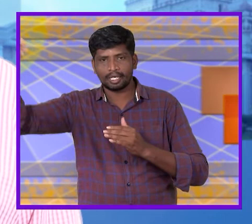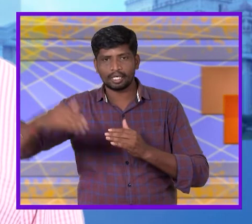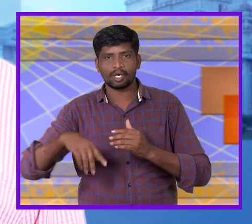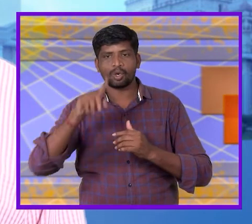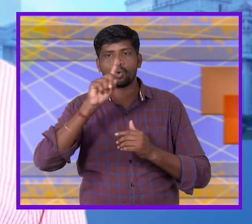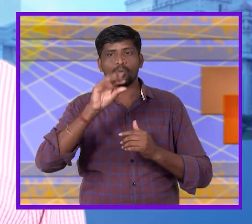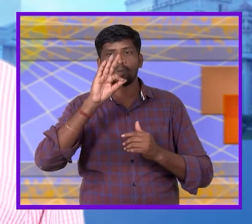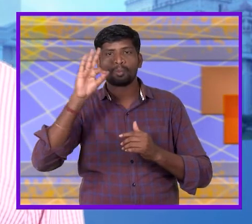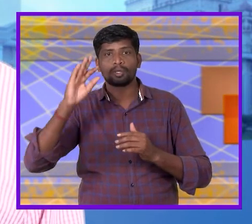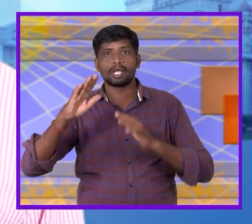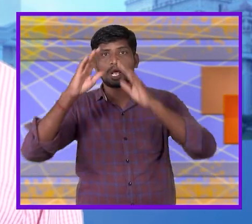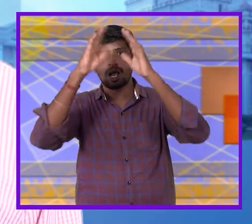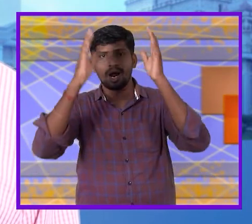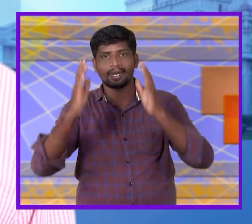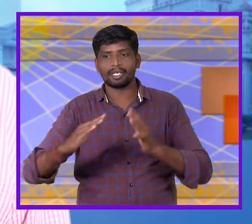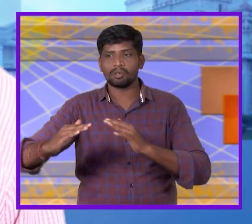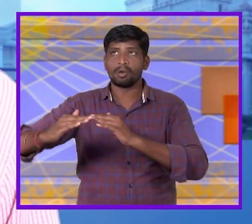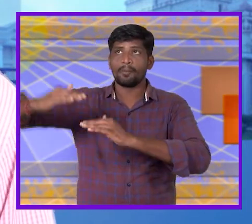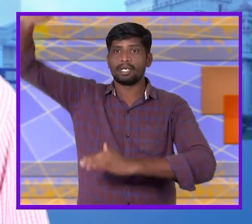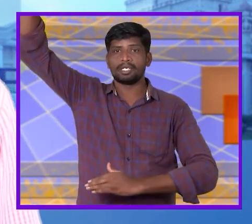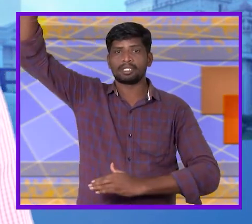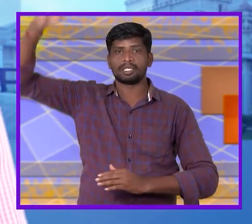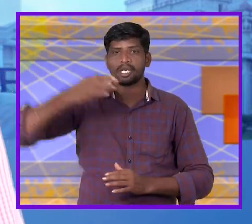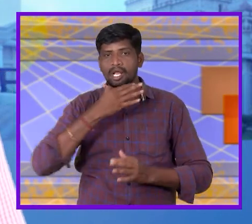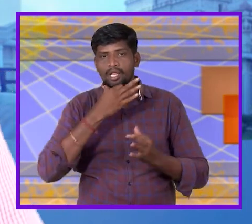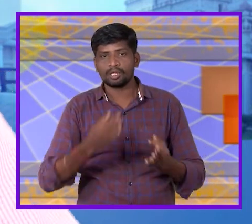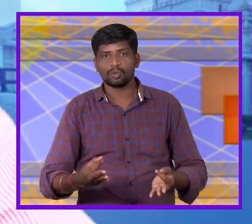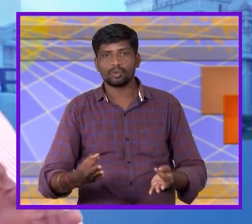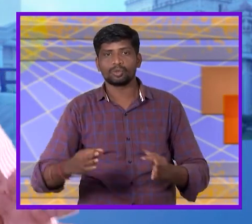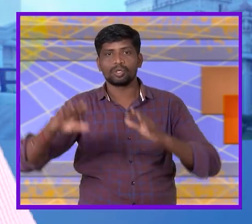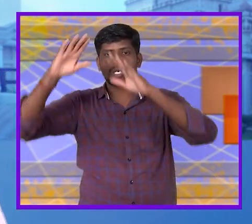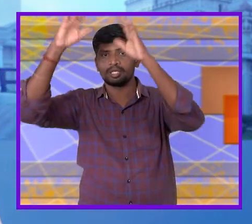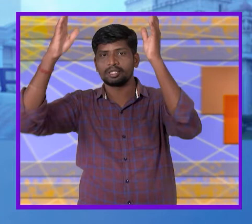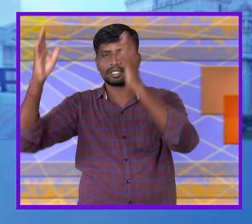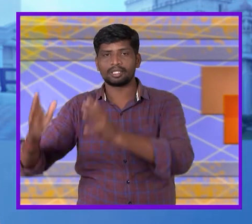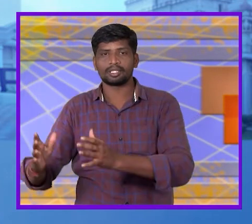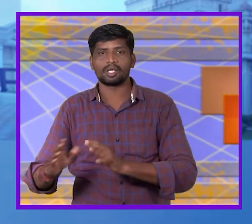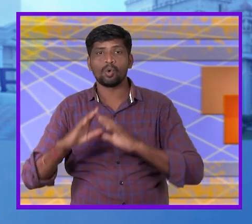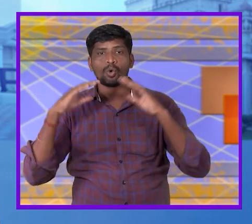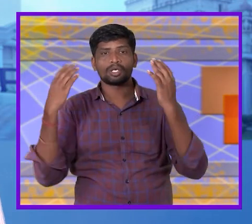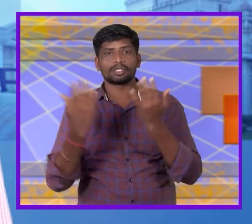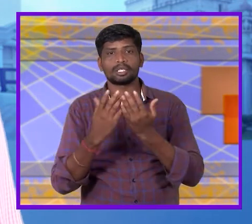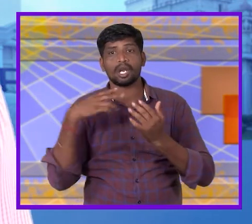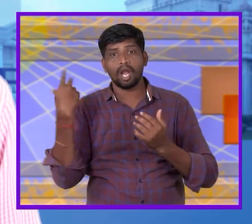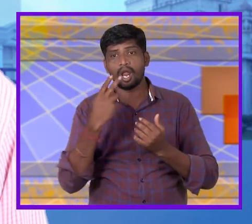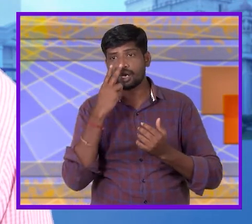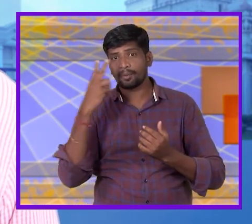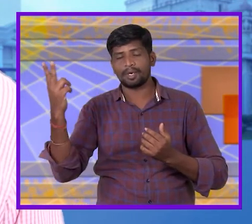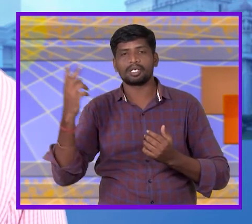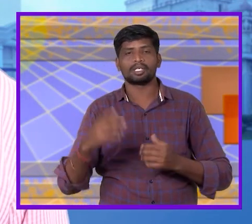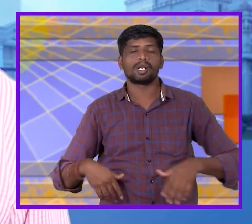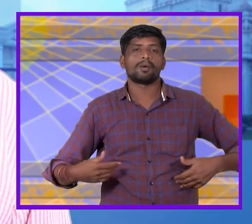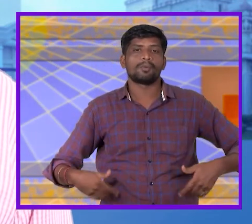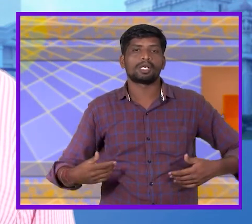133 அடி உயரத்தில் அற்புதமான அந்த வள்ளுவர் சிலை அமைக்கப்பட்டிருக்கு. உலகத்தில் உள்ள எல்லாரும் வந்து அதை கண்டுகளிக்கிறாங்க. பூம்புகார்